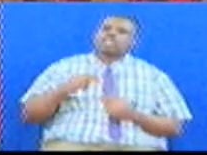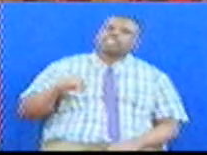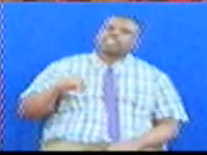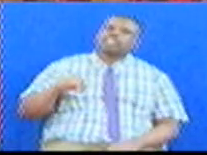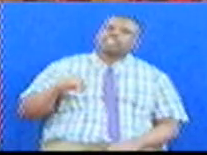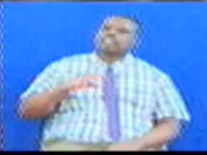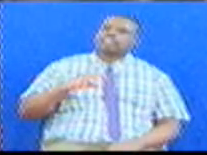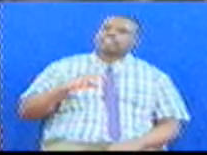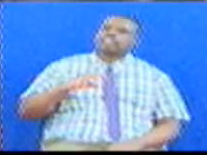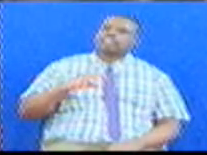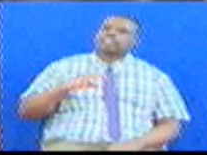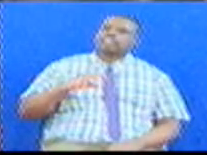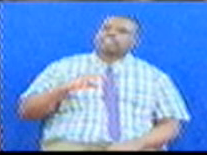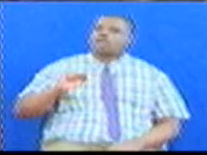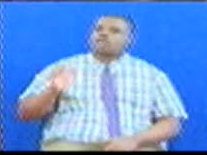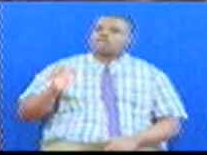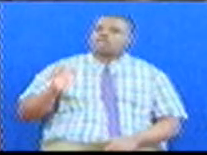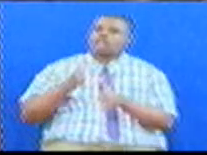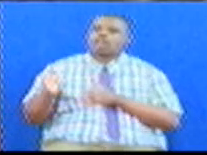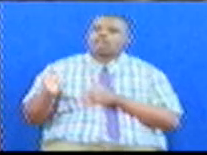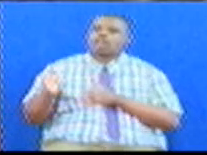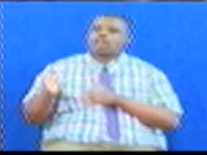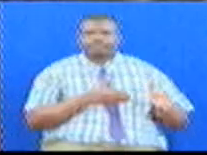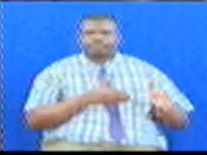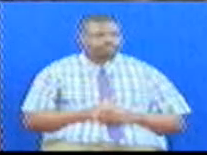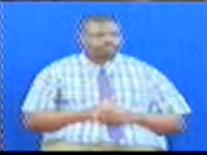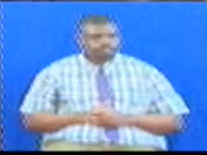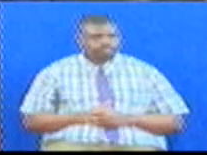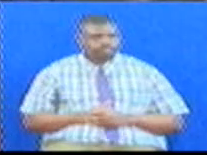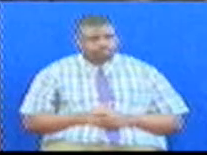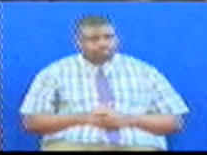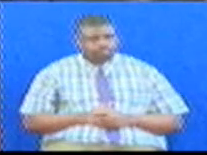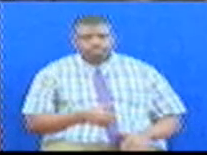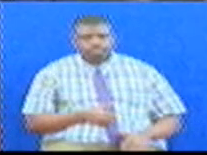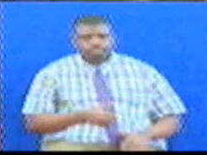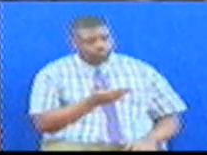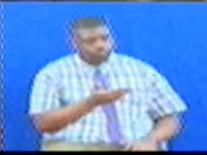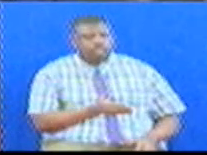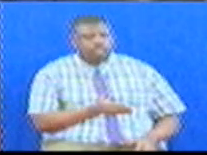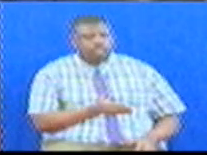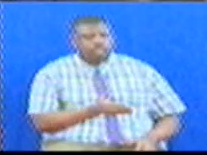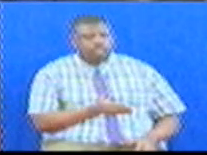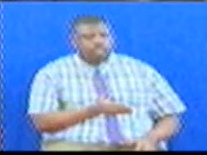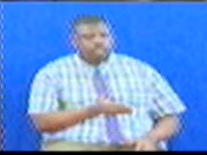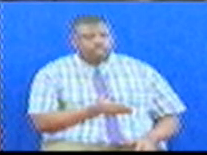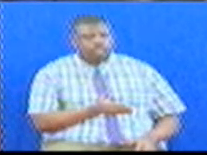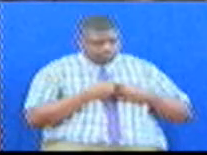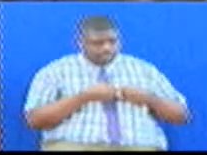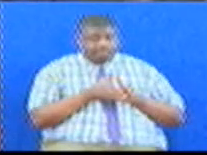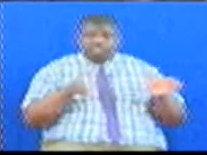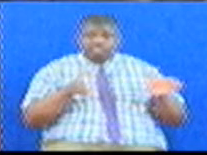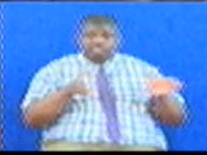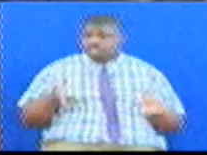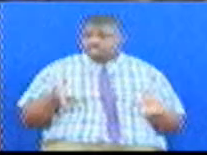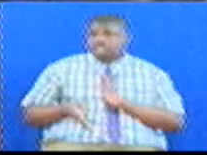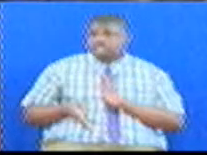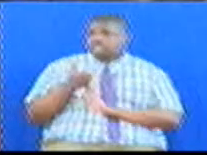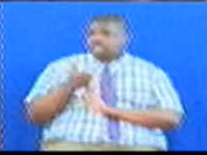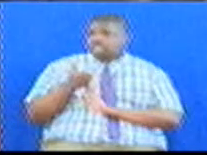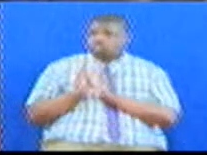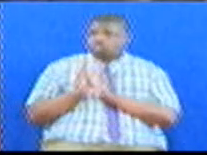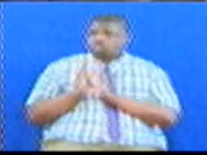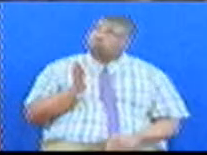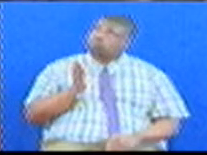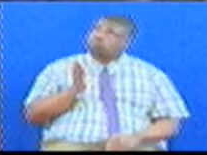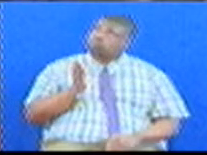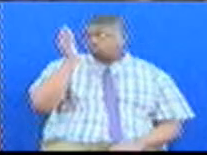ajiandae. Mheshimiwa Naibu Spika, nakushukuru kwa kunipa nafasi na nianze kwa kumshukuru Allah Subhanahu wa Ta'ala kwa kunijalia